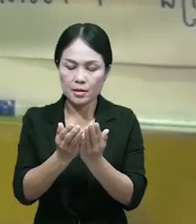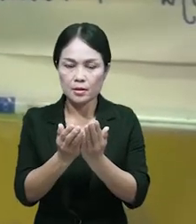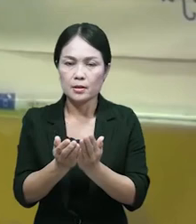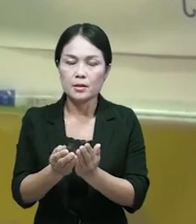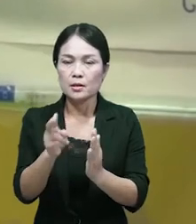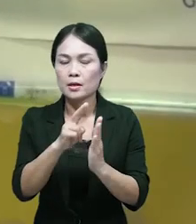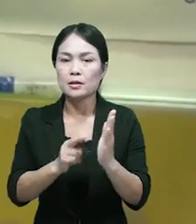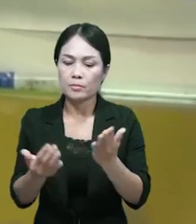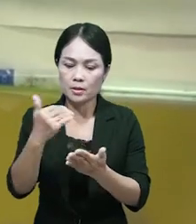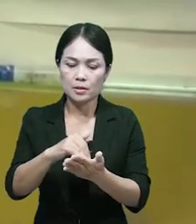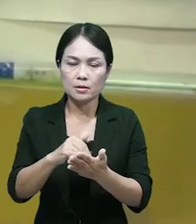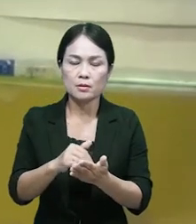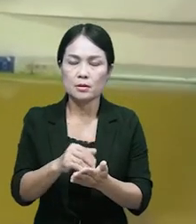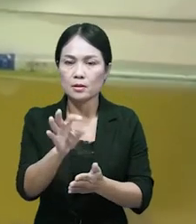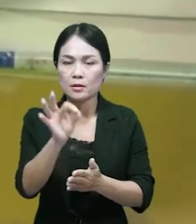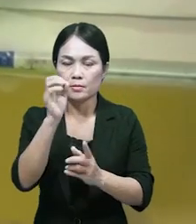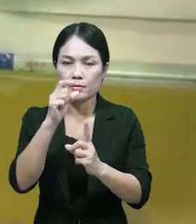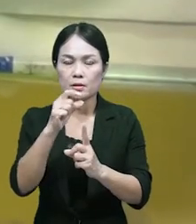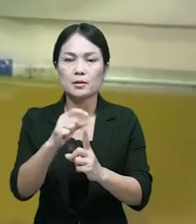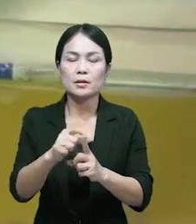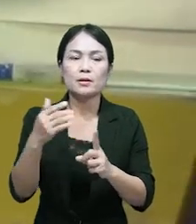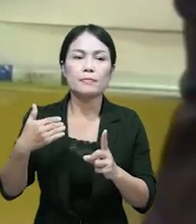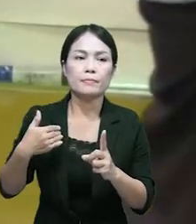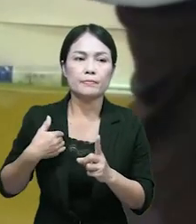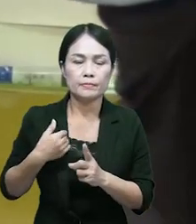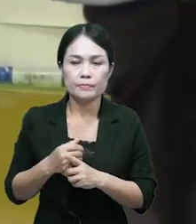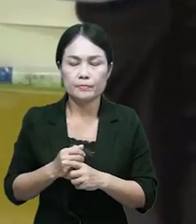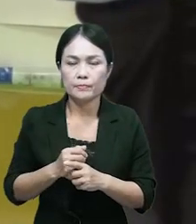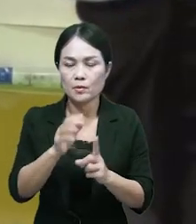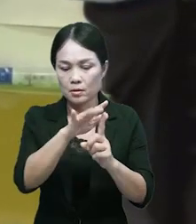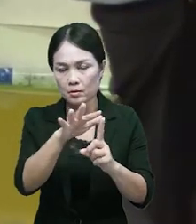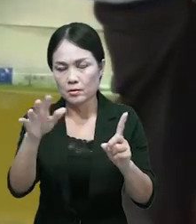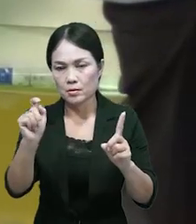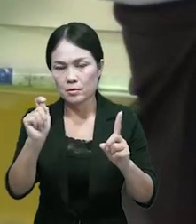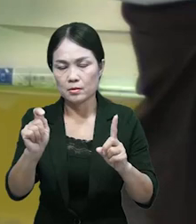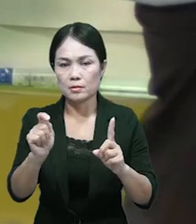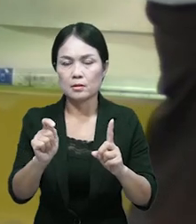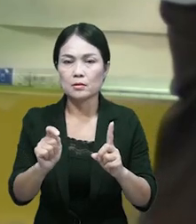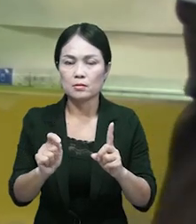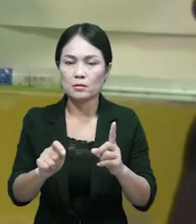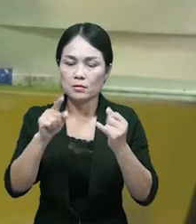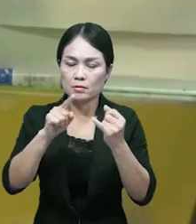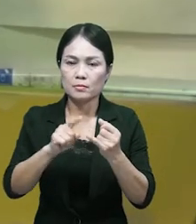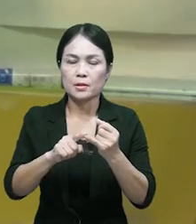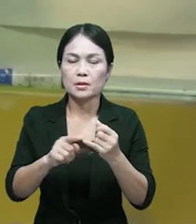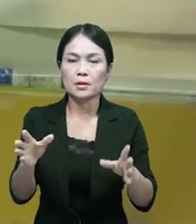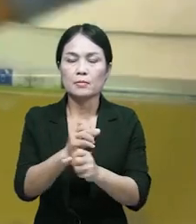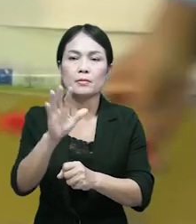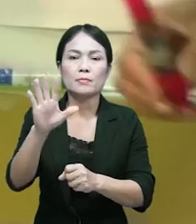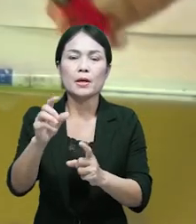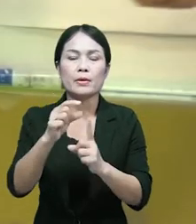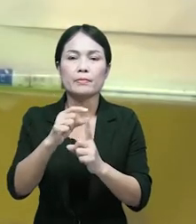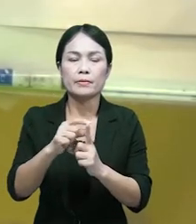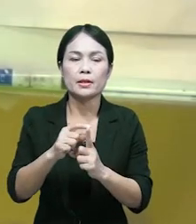ឡើងវិញរួចរកពាក្យដែលមានអក្សររនៅខាងចុងឲ្យបាន5ពា